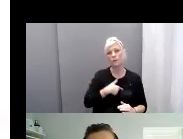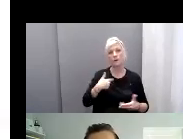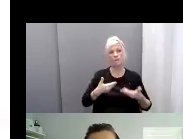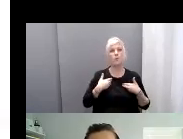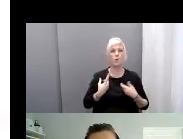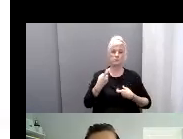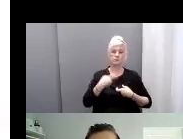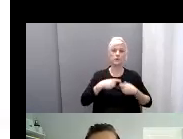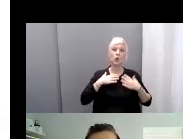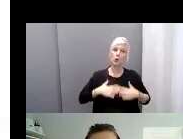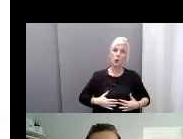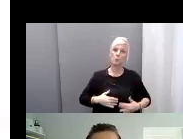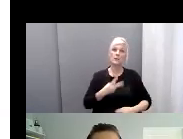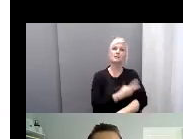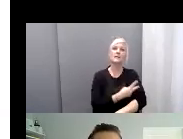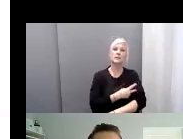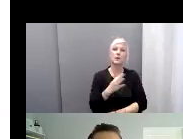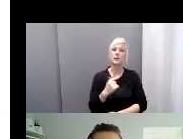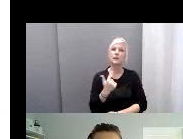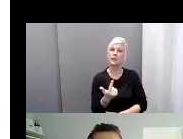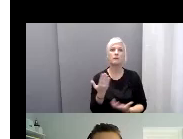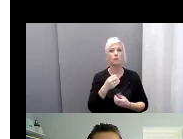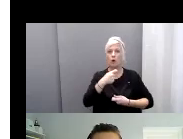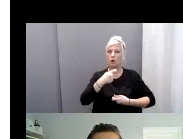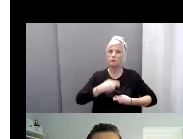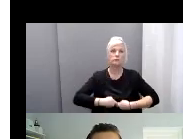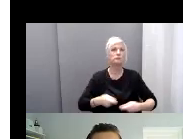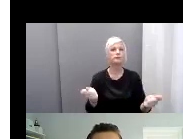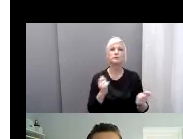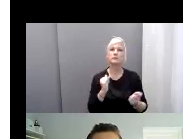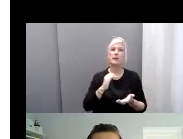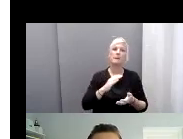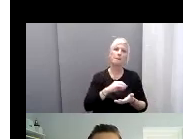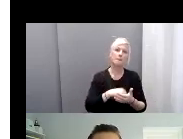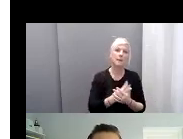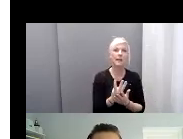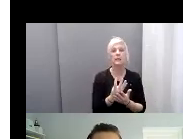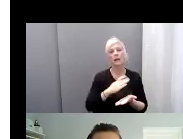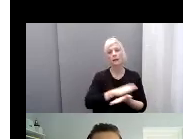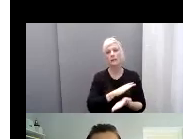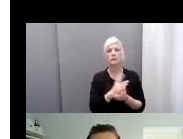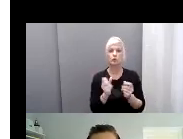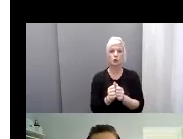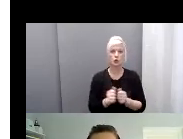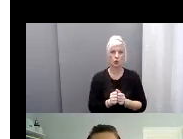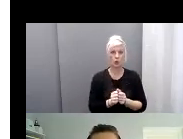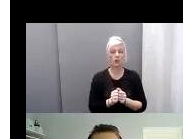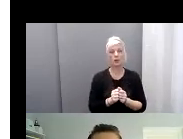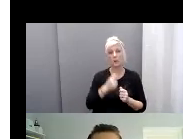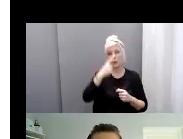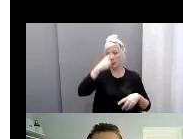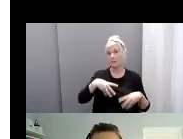sexualiteter. Och hur de gestaltas i media och populärkultur till exempel. Och den kulturella nivån är ju en